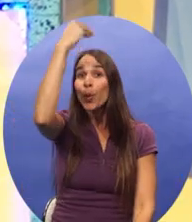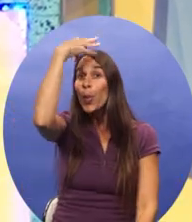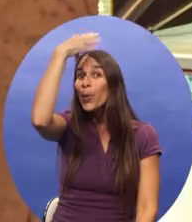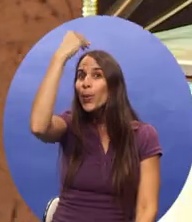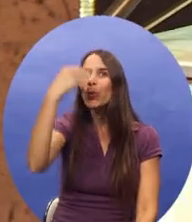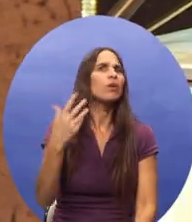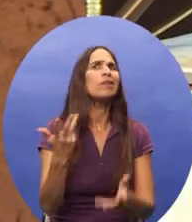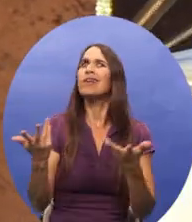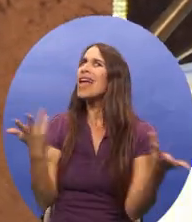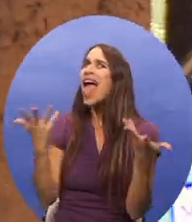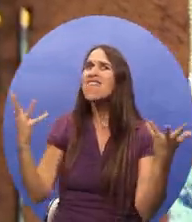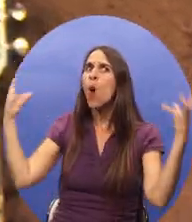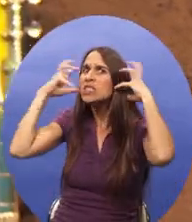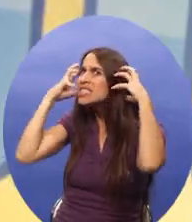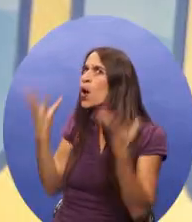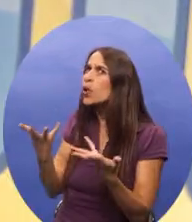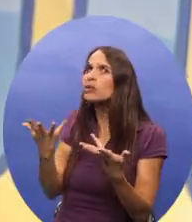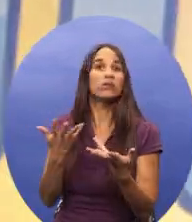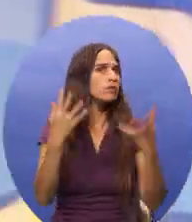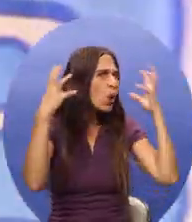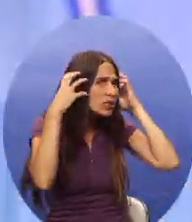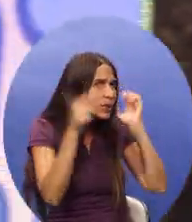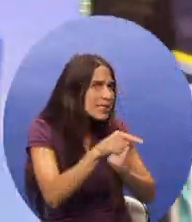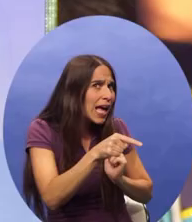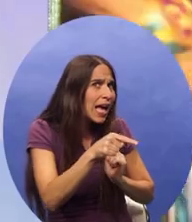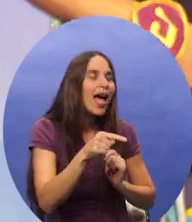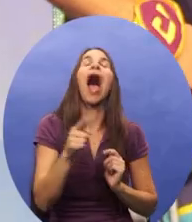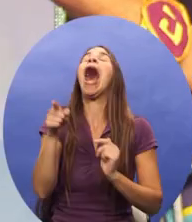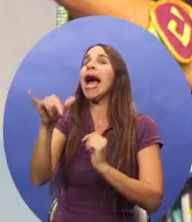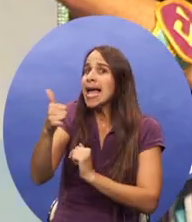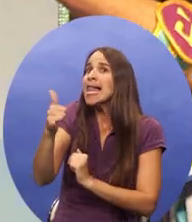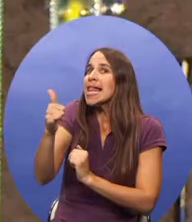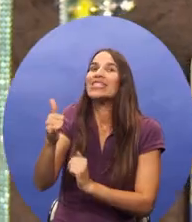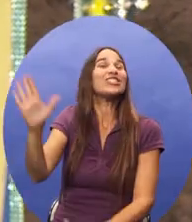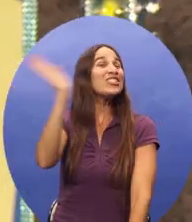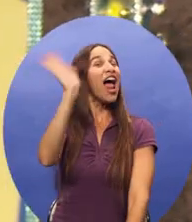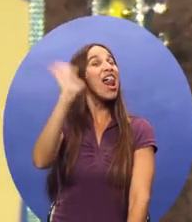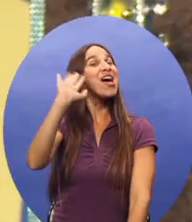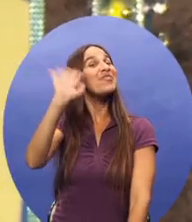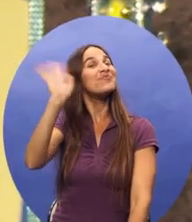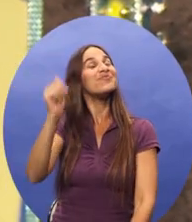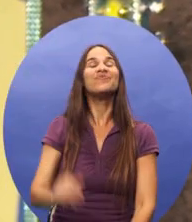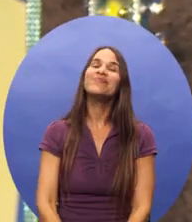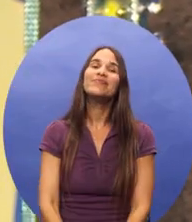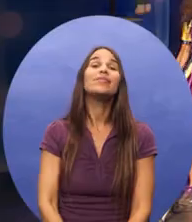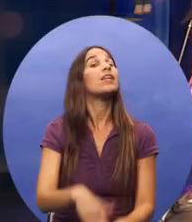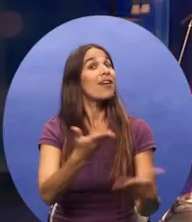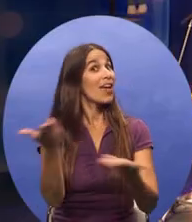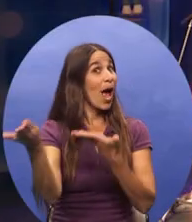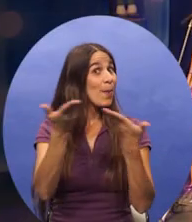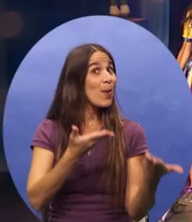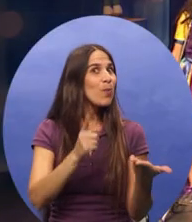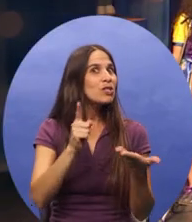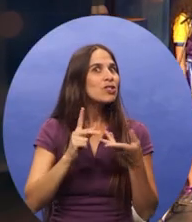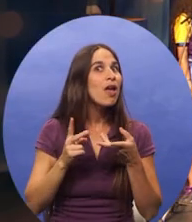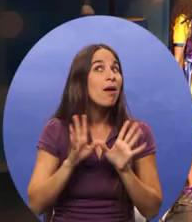לולו! איפה האוזניות שלי? האוזניות האלה? הנה הן! שלום! וקבלו